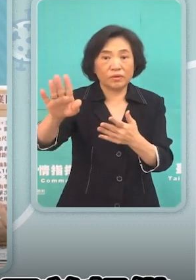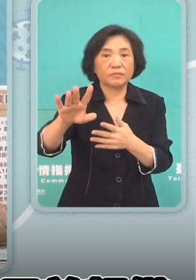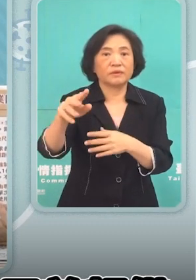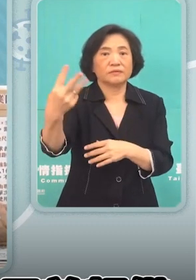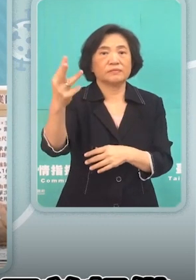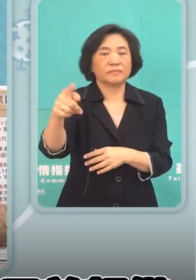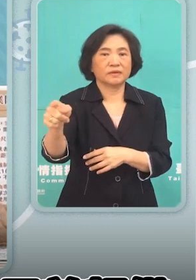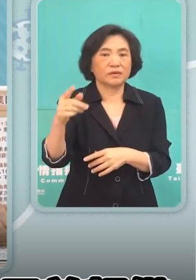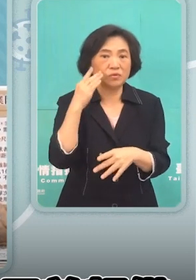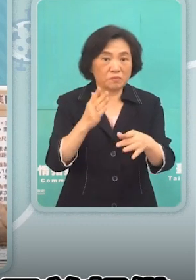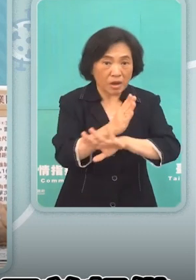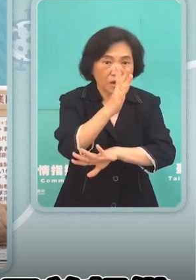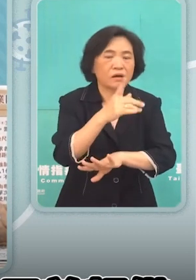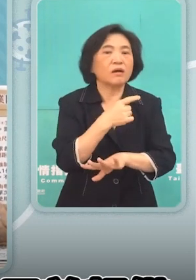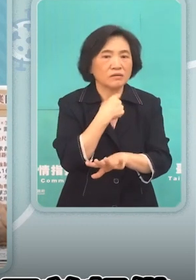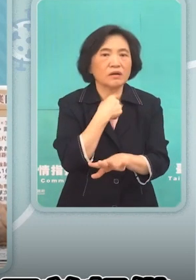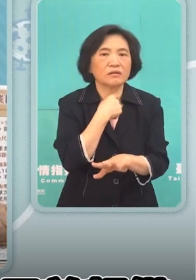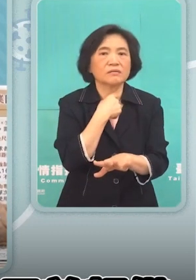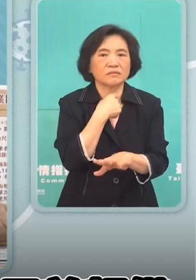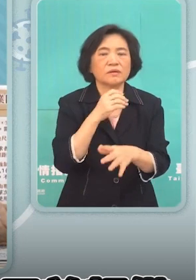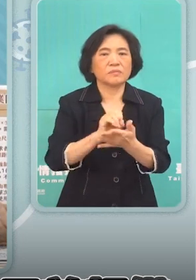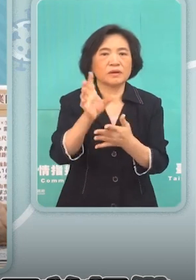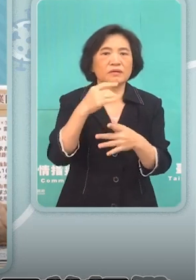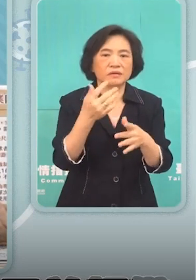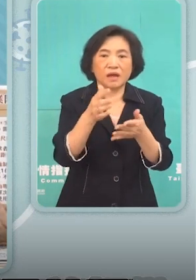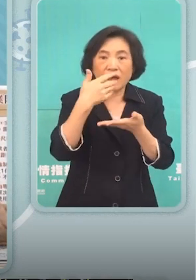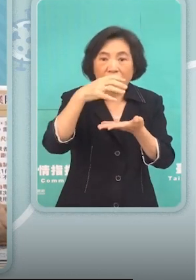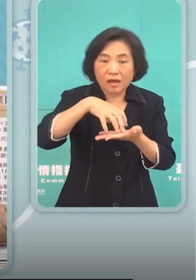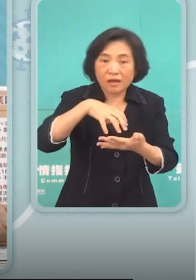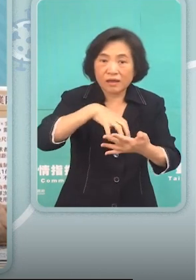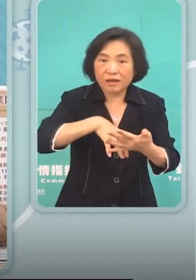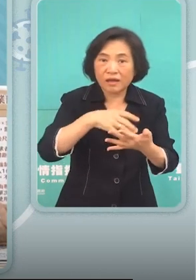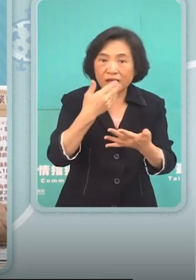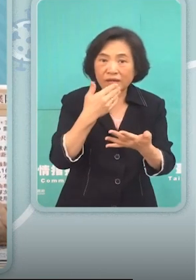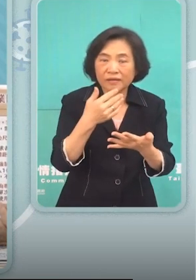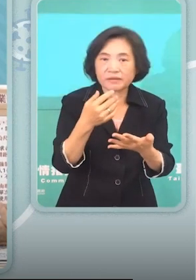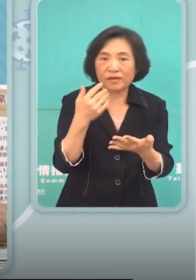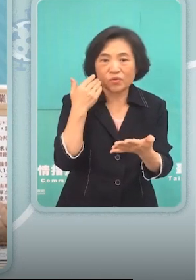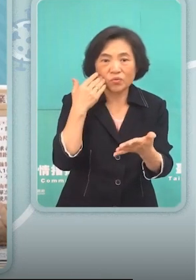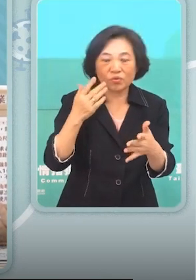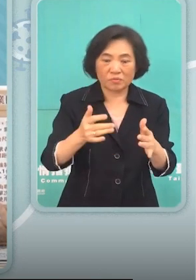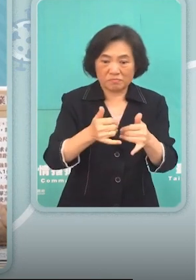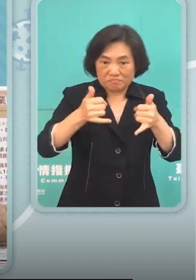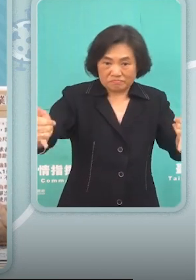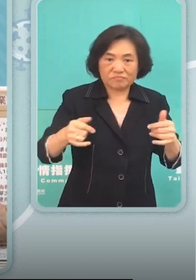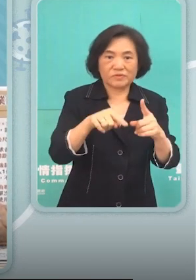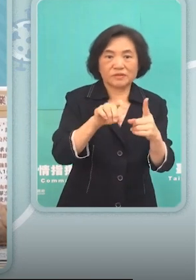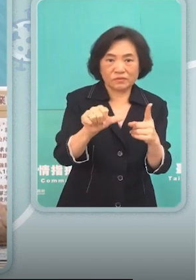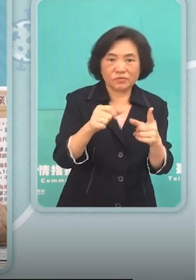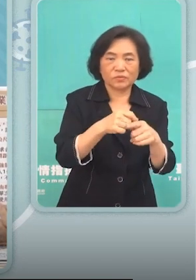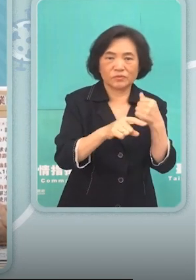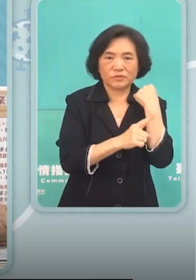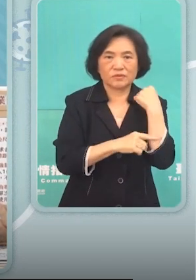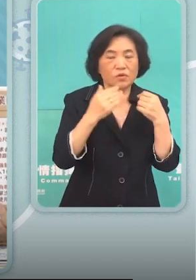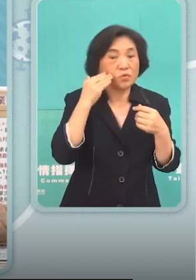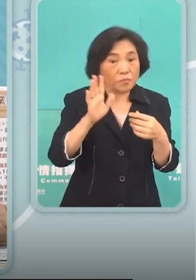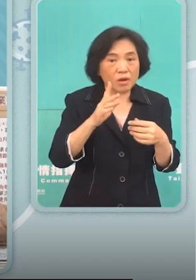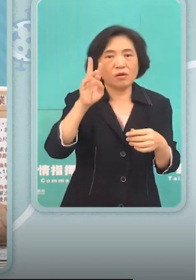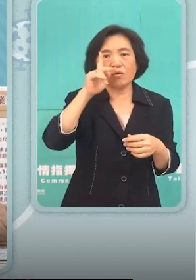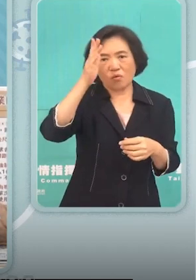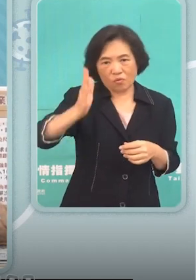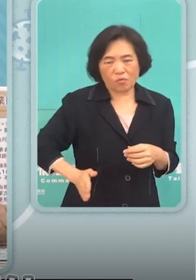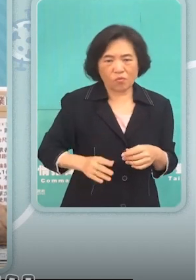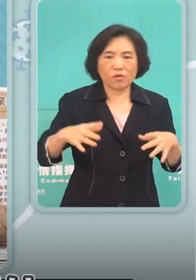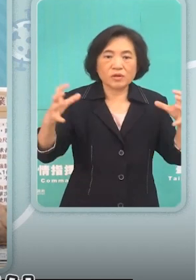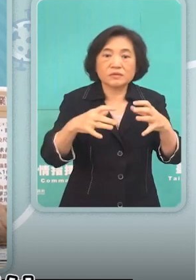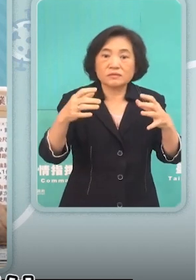前要报备。那在餐厅吃饭的话，原则上还是要么间隔1.5公尺，要么隔板，同住家人也